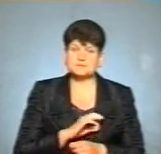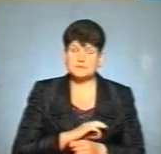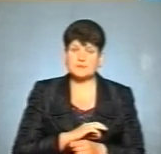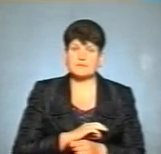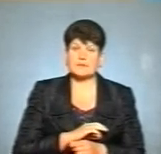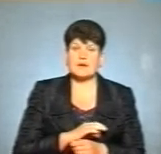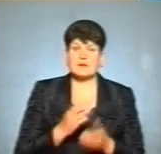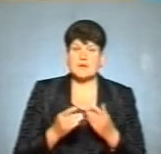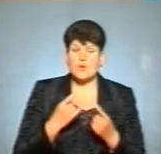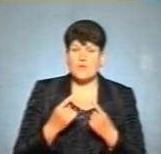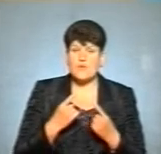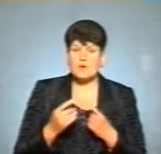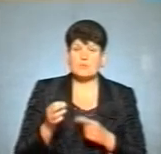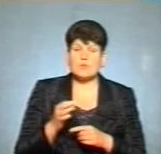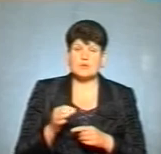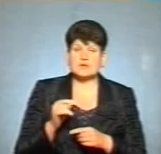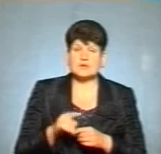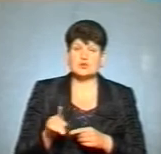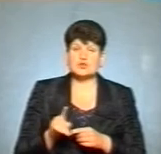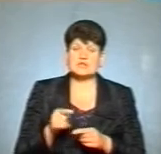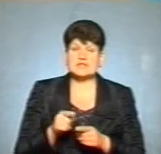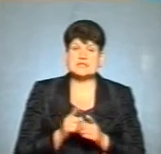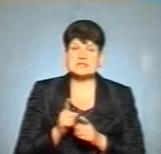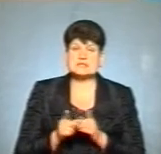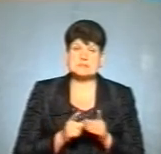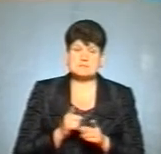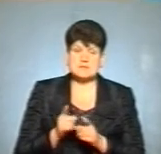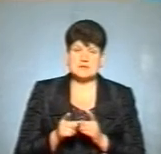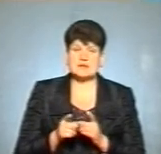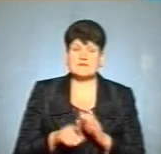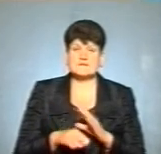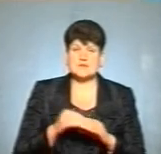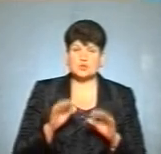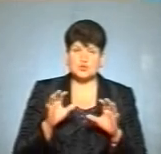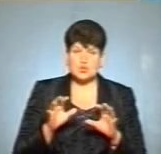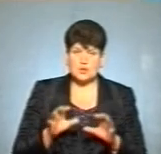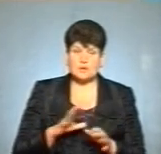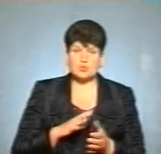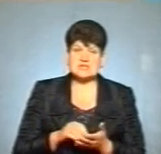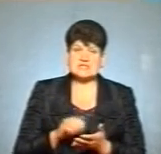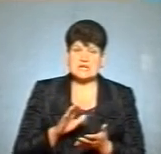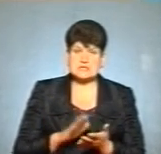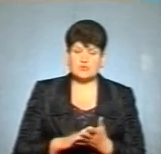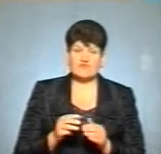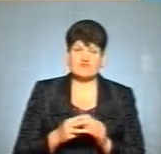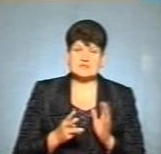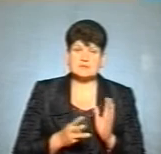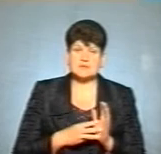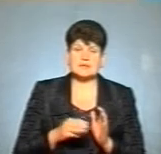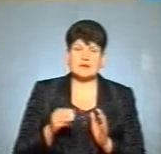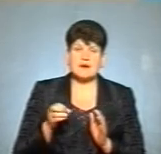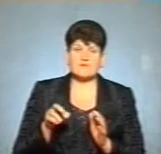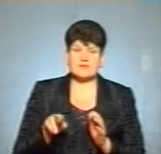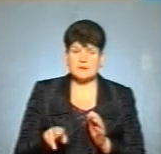От. Але говоримо про, знову ж таки, про те, що ті зміни до виборчого кодексу, які були зареєстровані 18 травня,